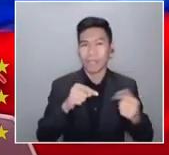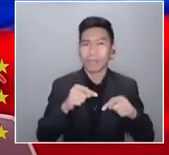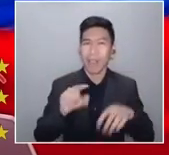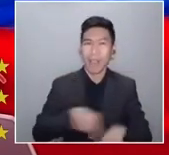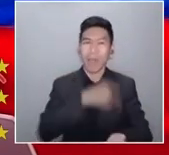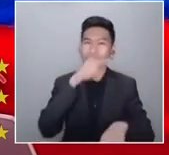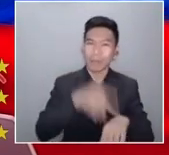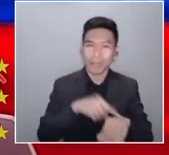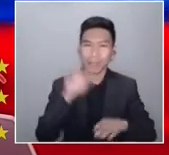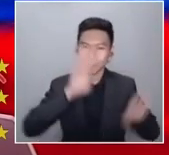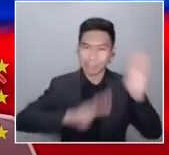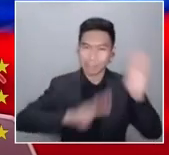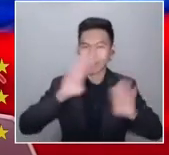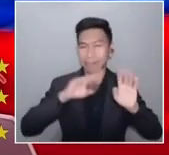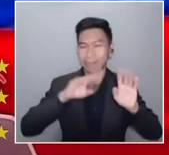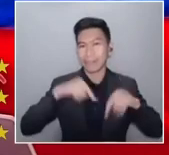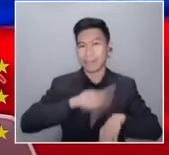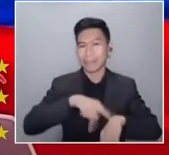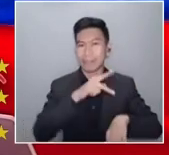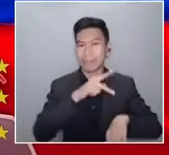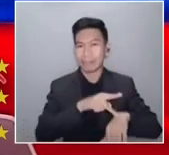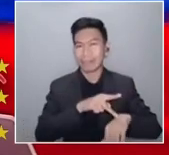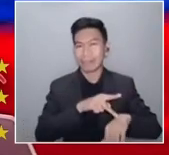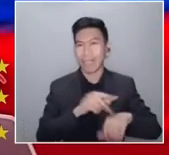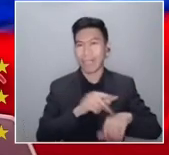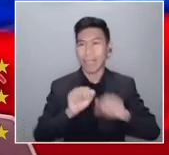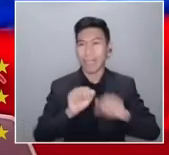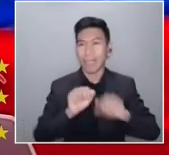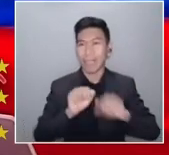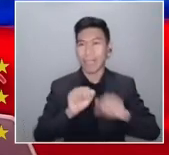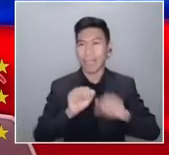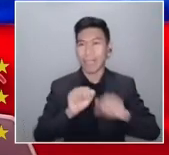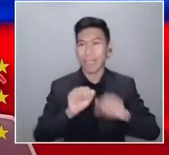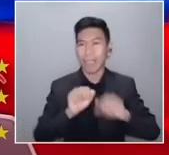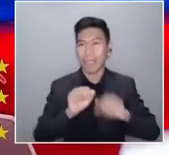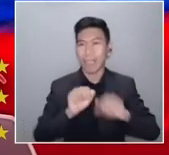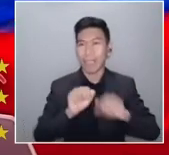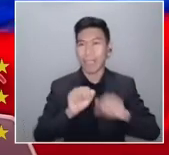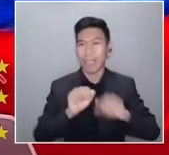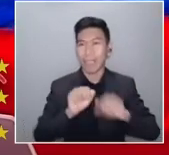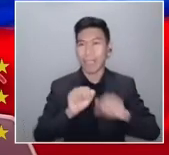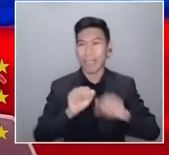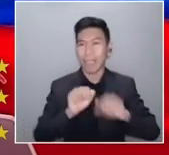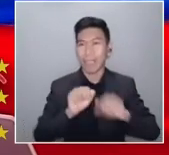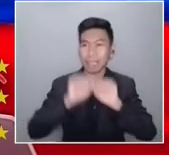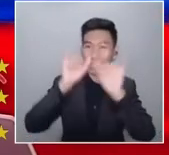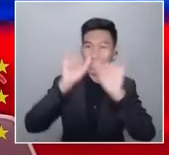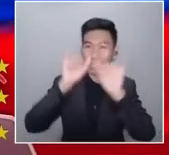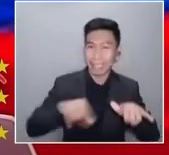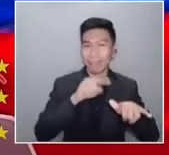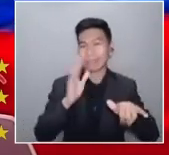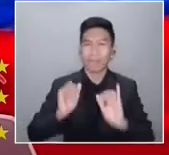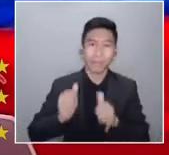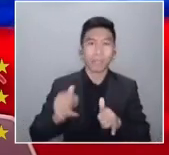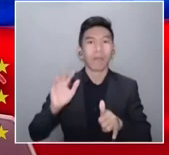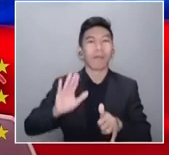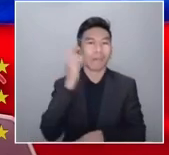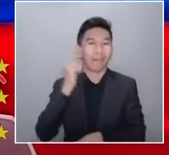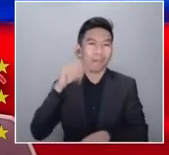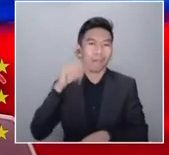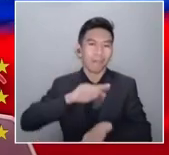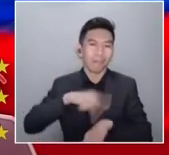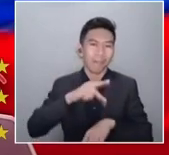rin na mga rason why this country is where it is. No? Kaya po,